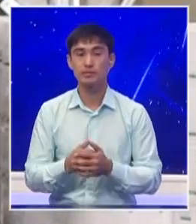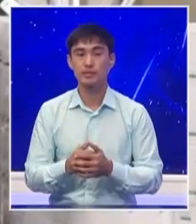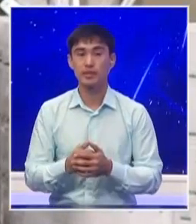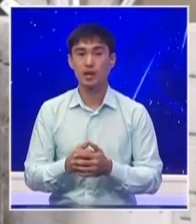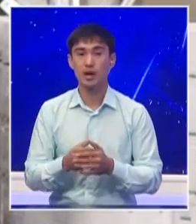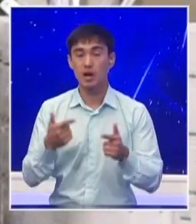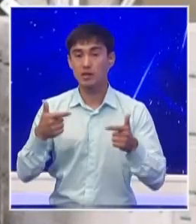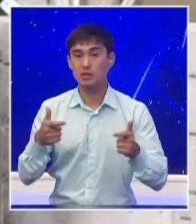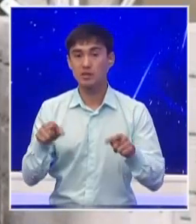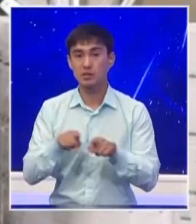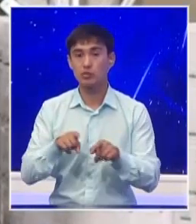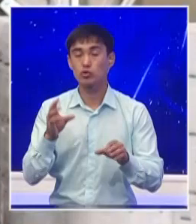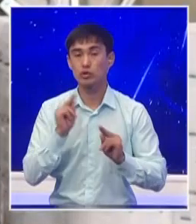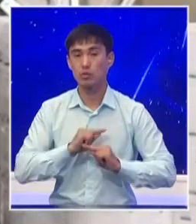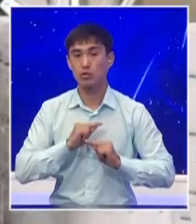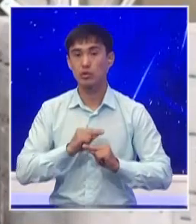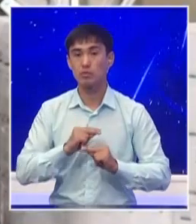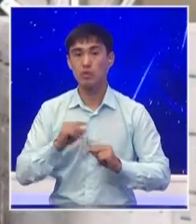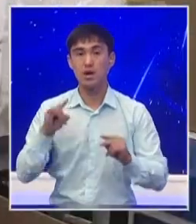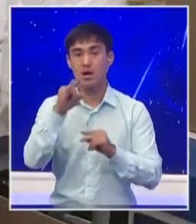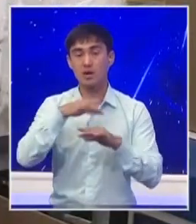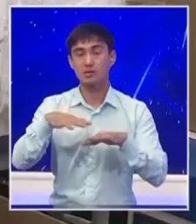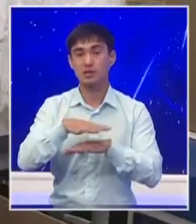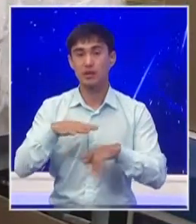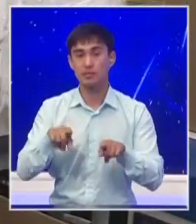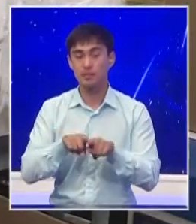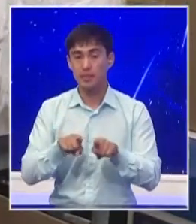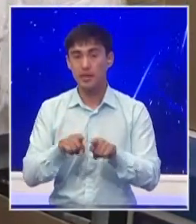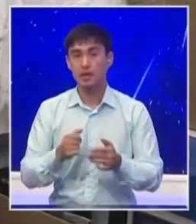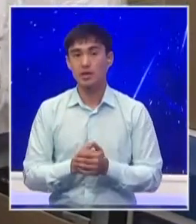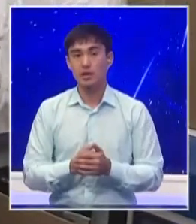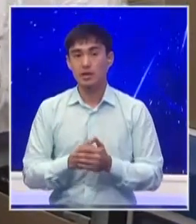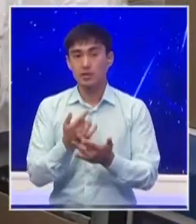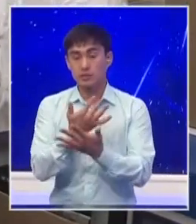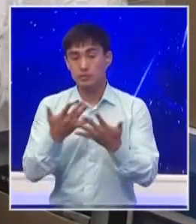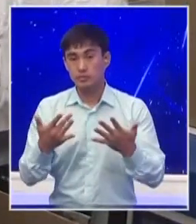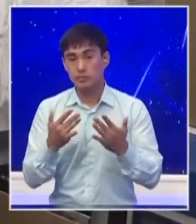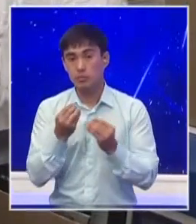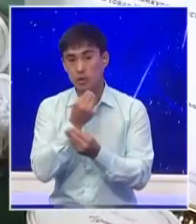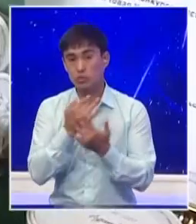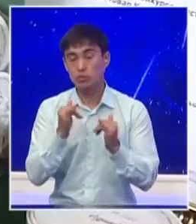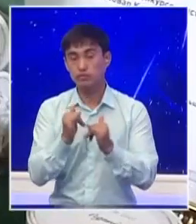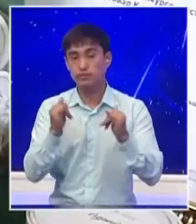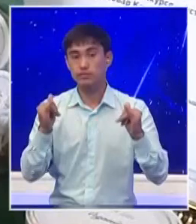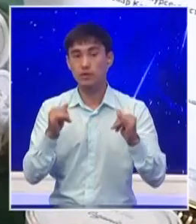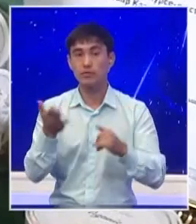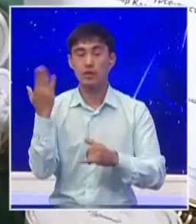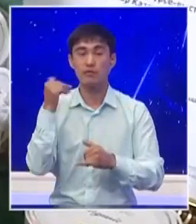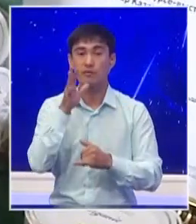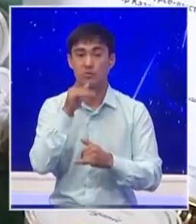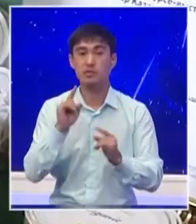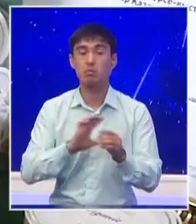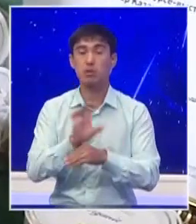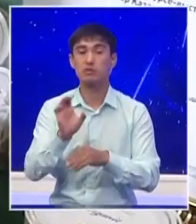отели. С ними тоже работаем, и Растана. Ассортимент продукции на предприятии постоянно расширяется. С недавнего времени здесь